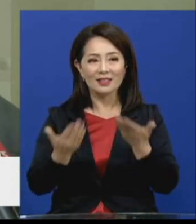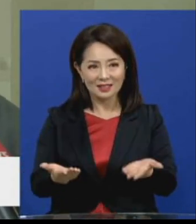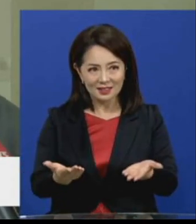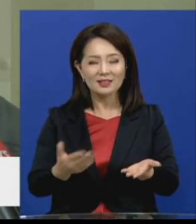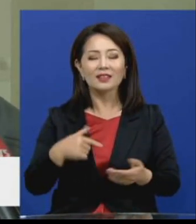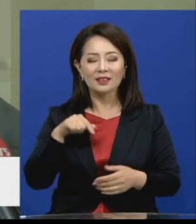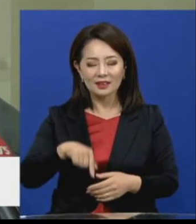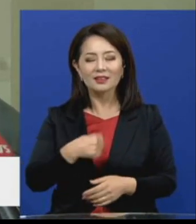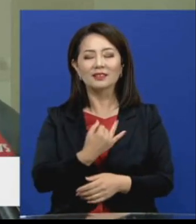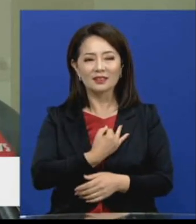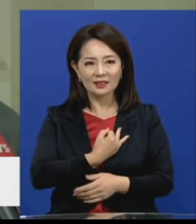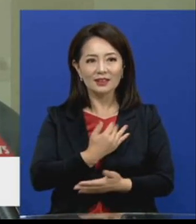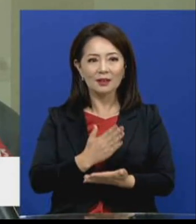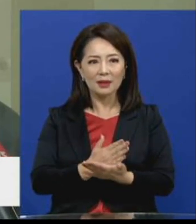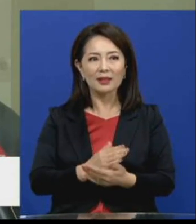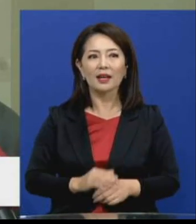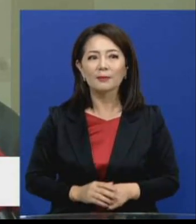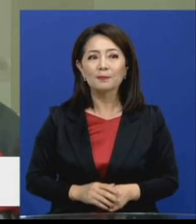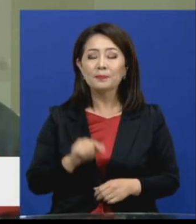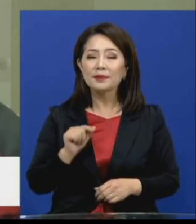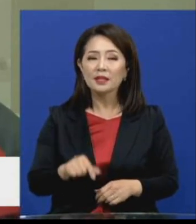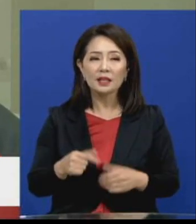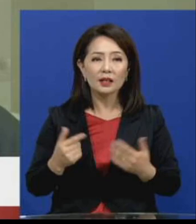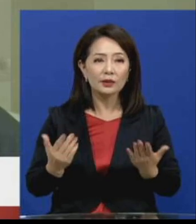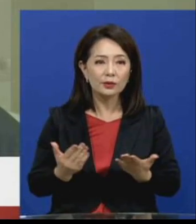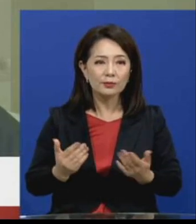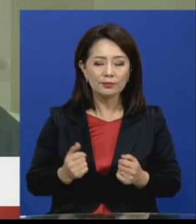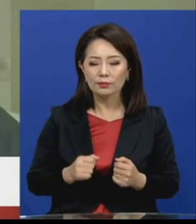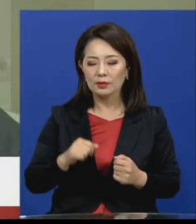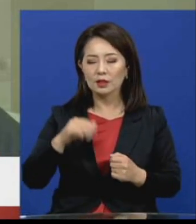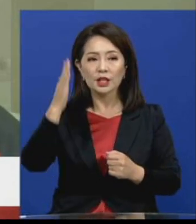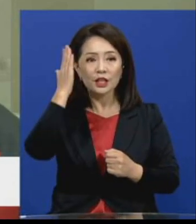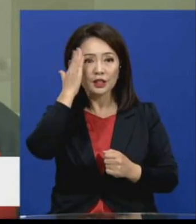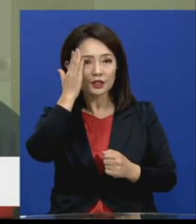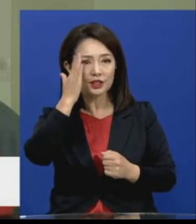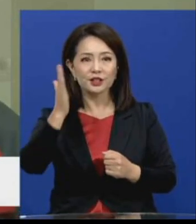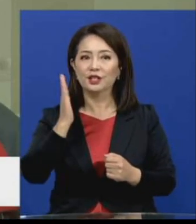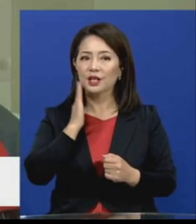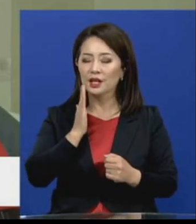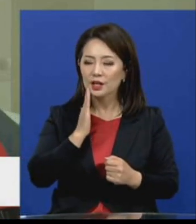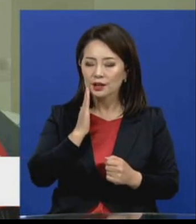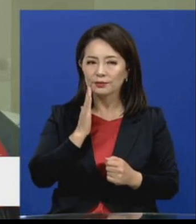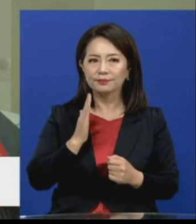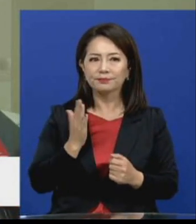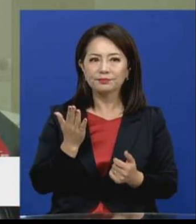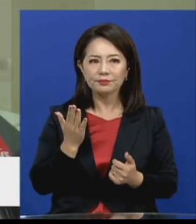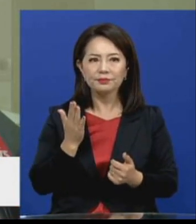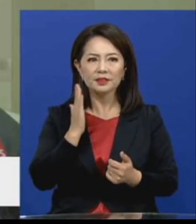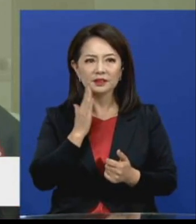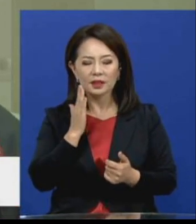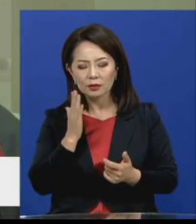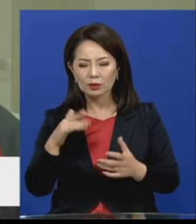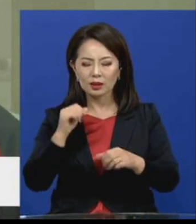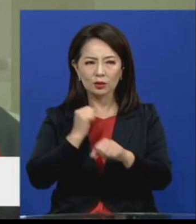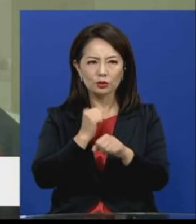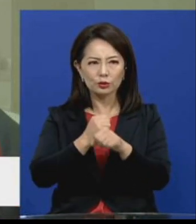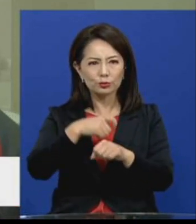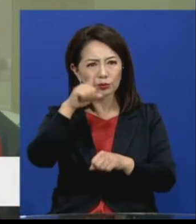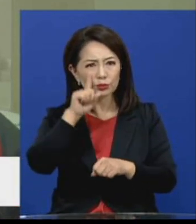байгаа гэдэгт одоо итгэлтэй байна. Тэгээд бас ижээ апмын бас зөв хөдөлмөрт